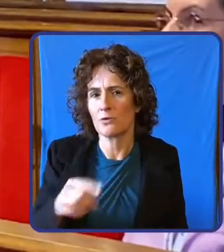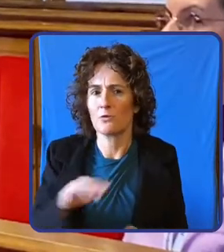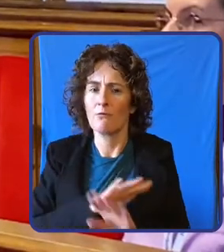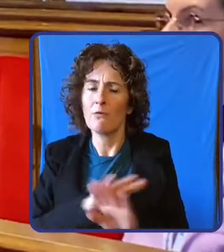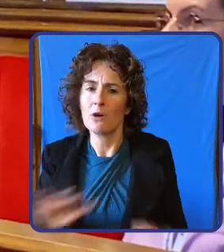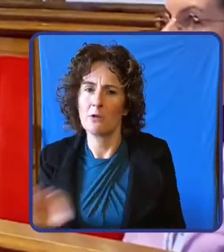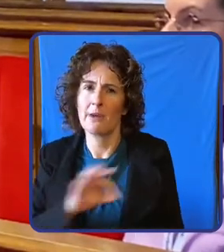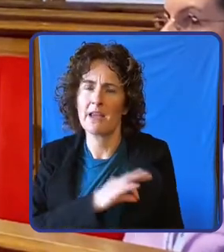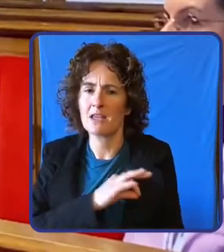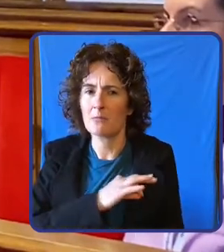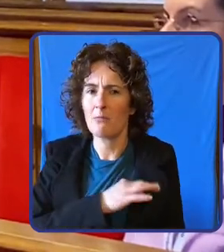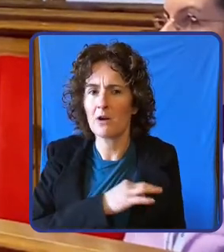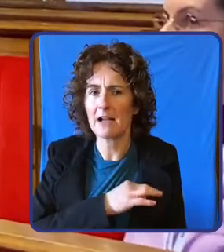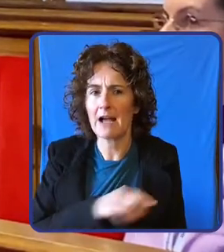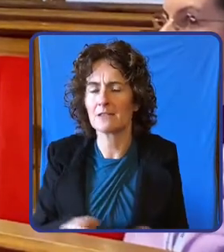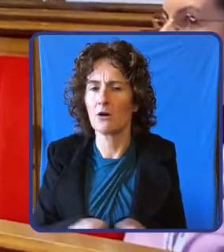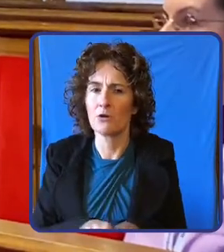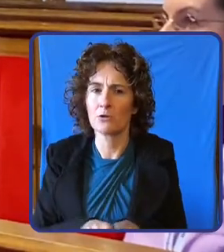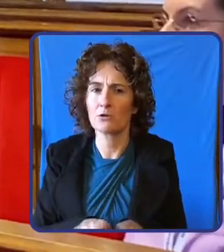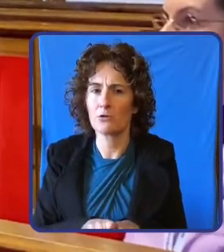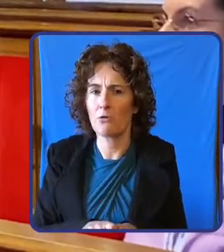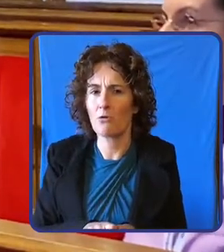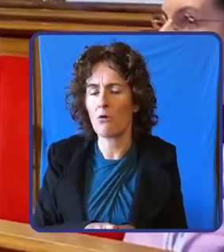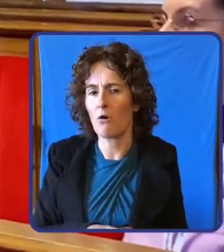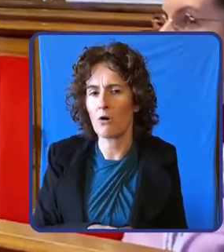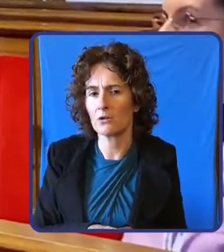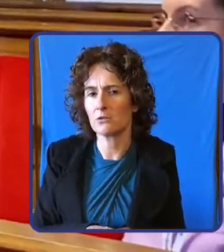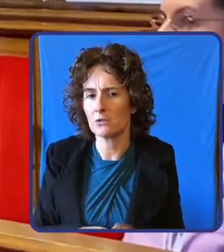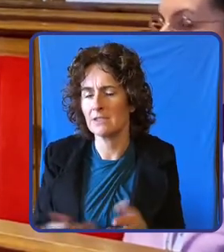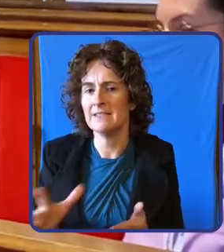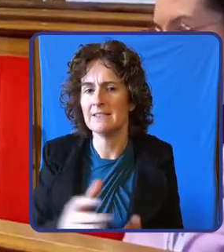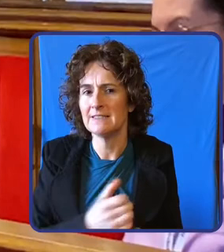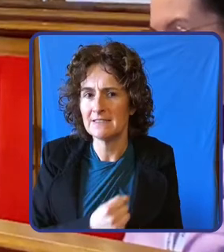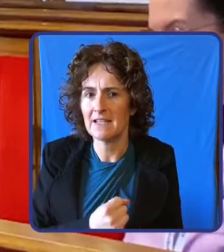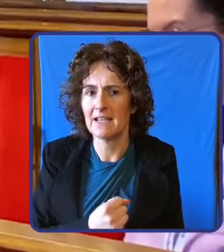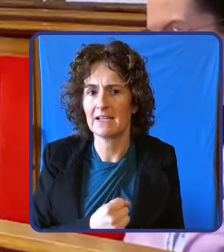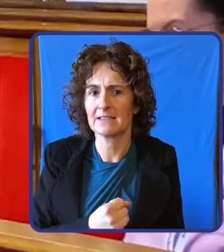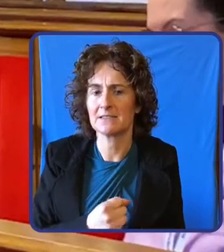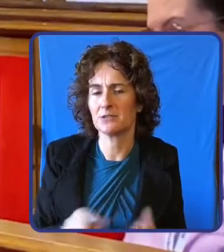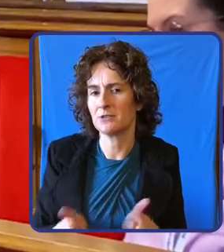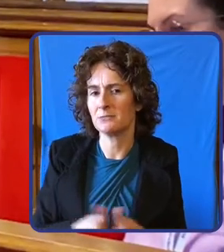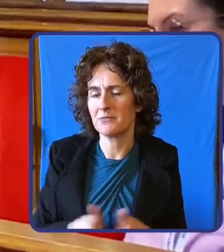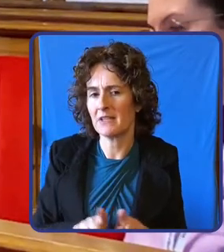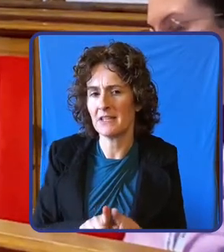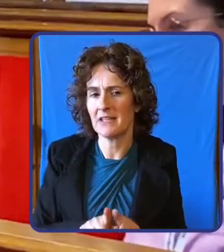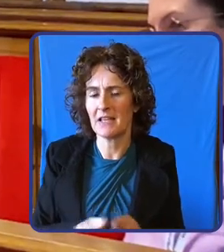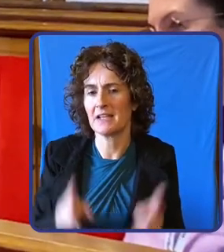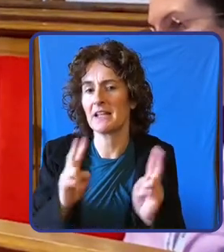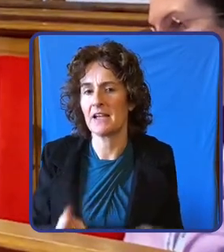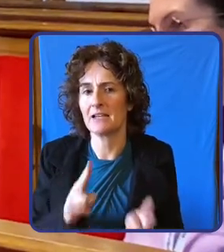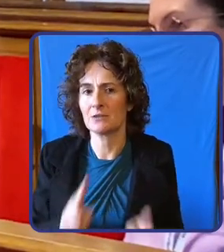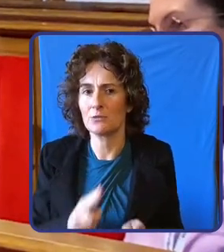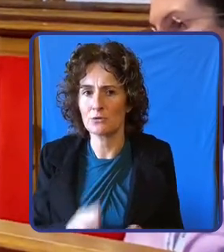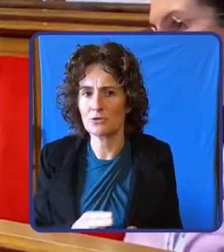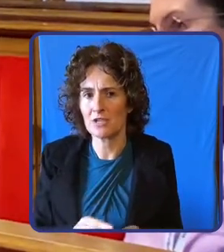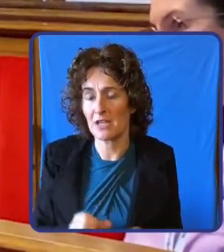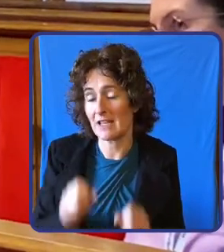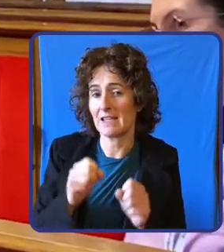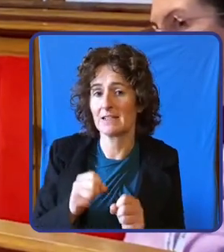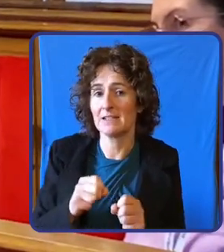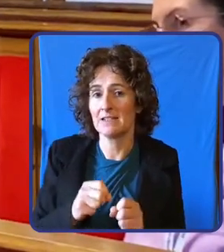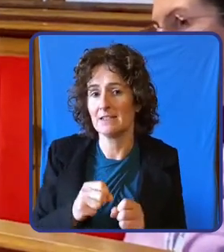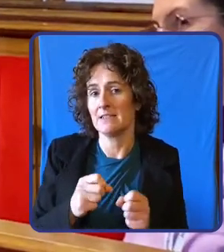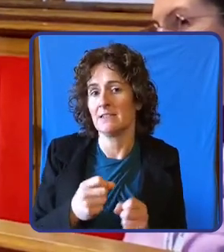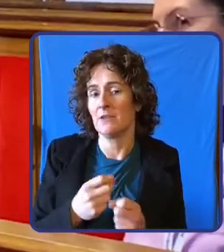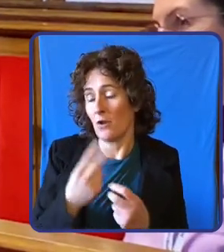jól. Úgyhogy nagyon érdeklődve figyelem majd, hogyha megépül a büfé, akkor melyik jó barát vagy kampányember, esetleg